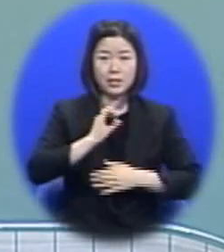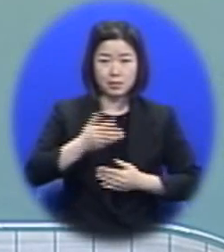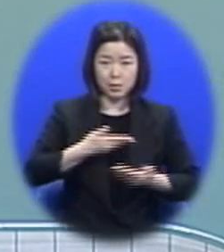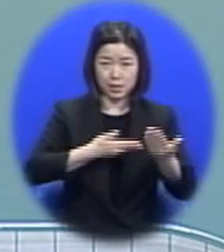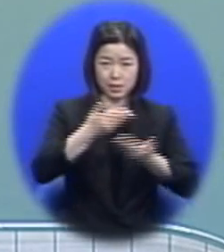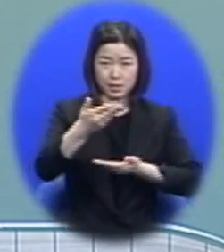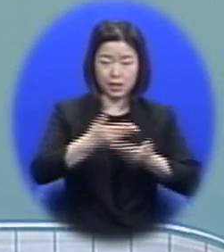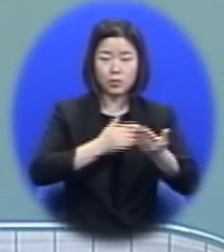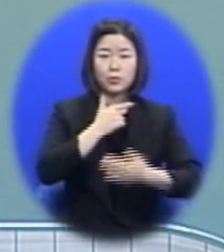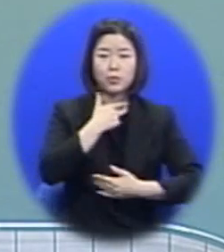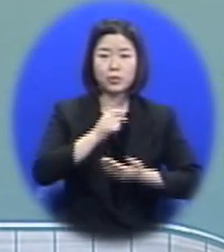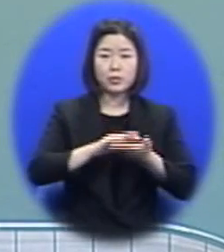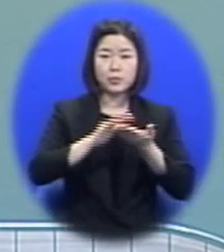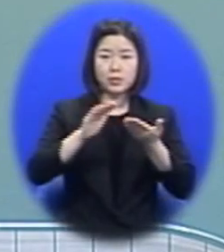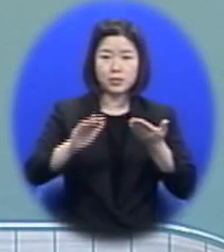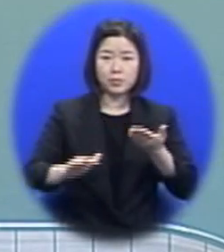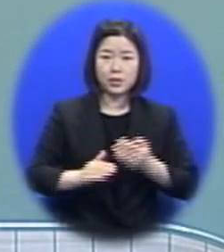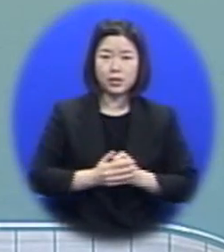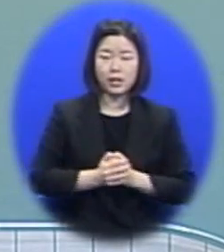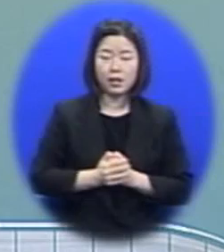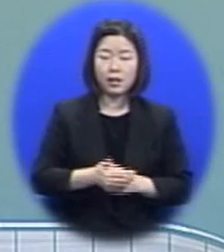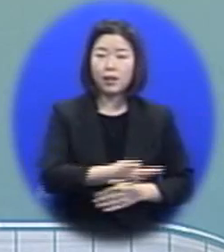합니다 여러분이